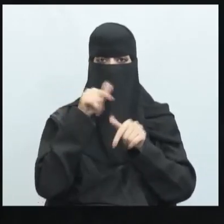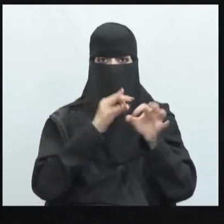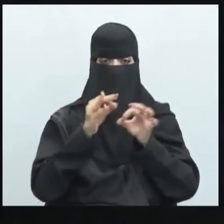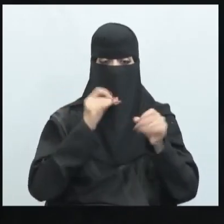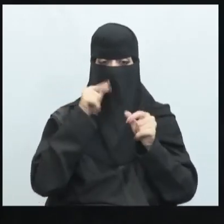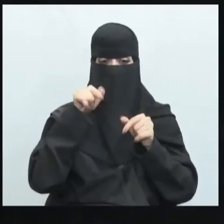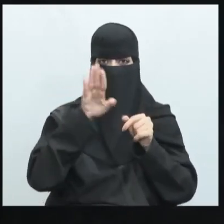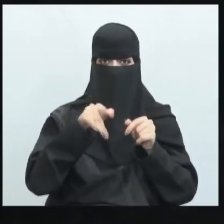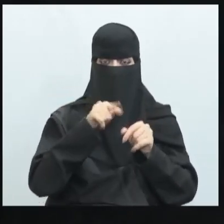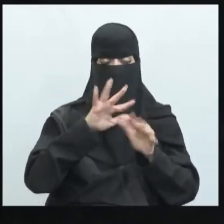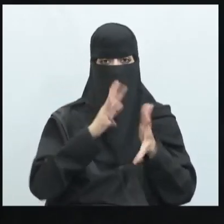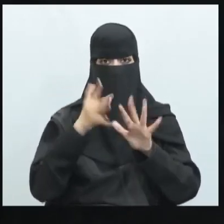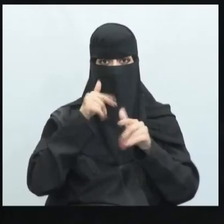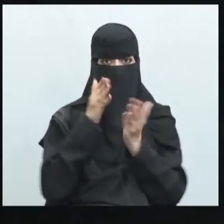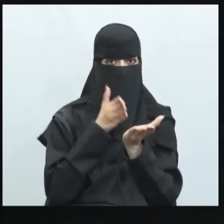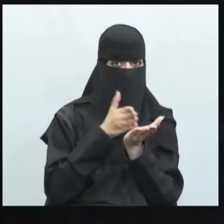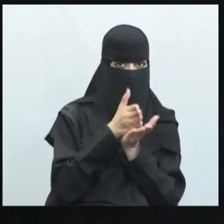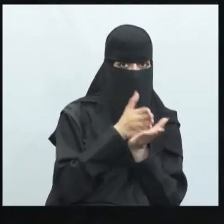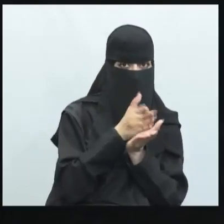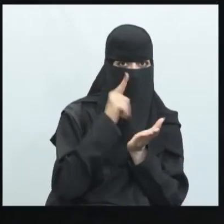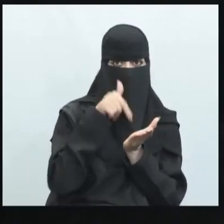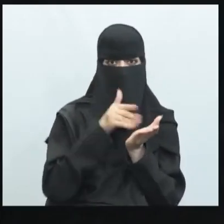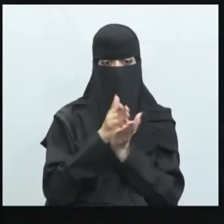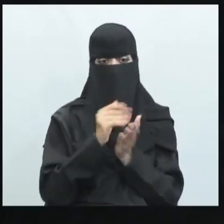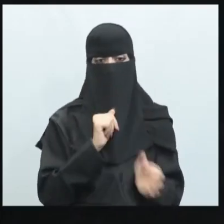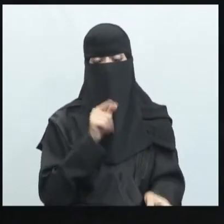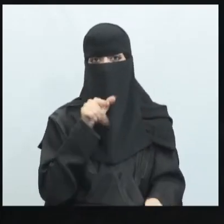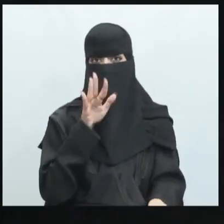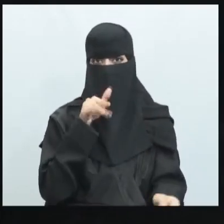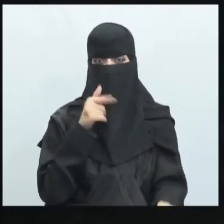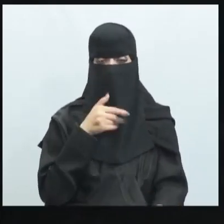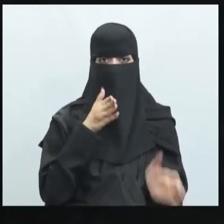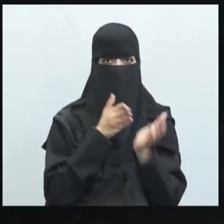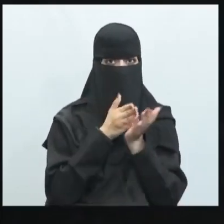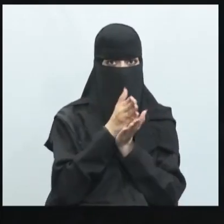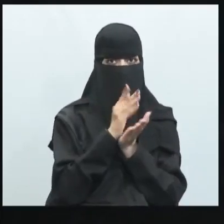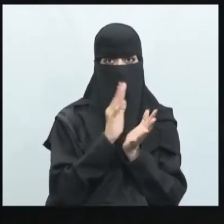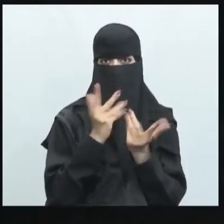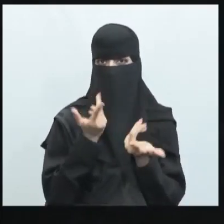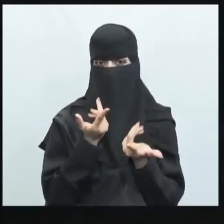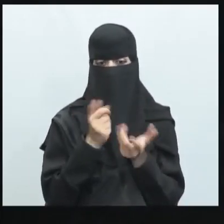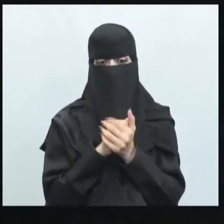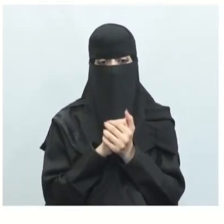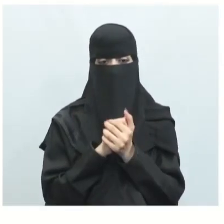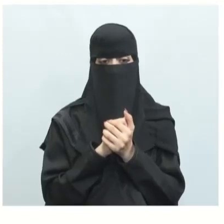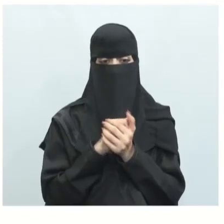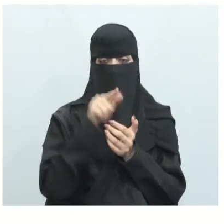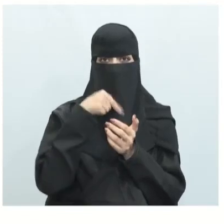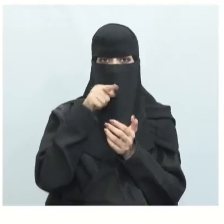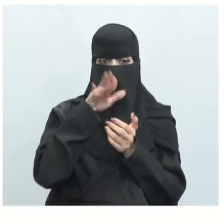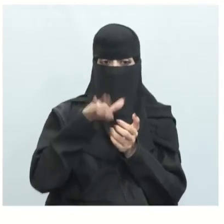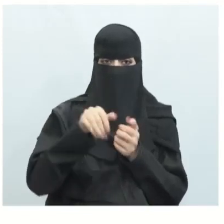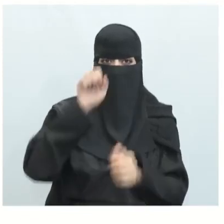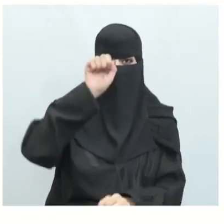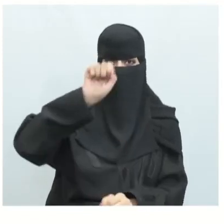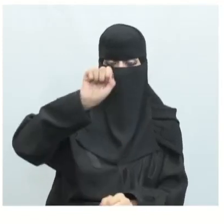الشكل ولكن على حسب اتجاه الحافه الاج لدي هنا على حسب الاتجاه الموجود فهنا